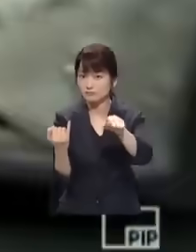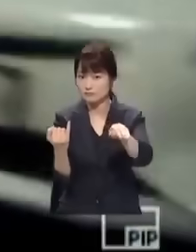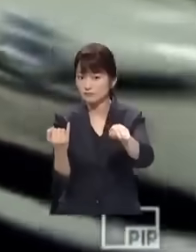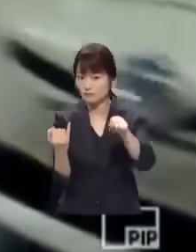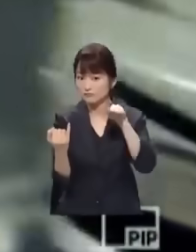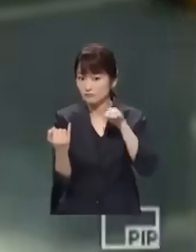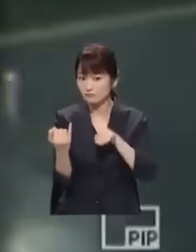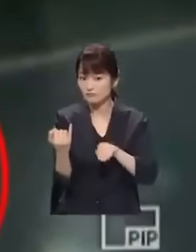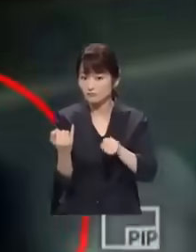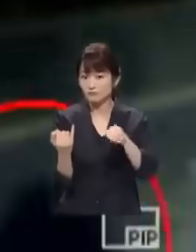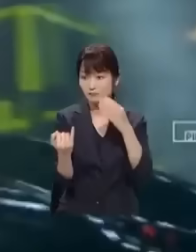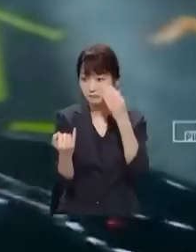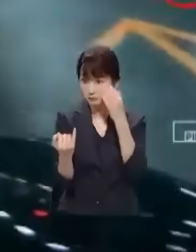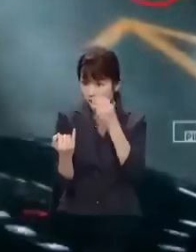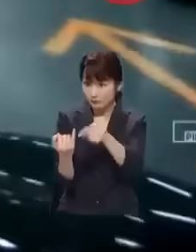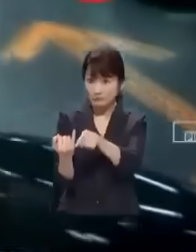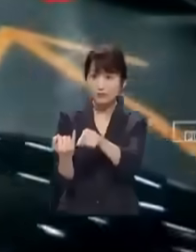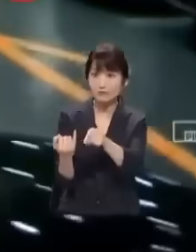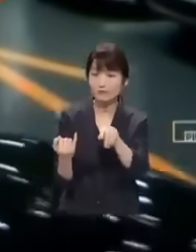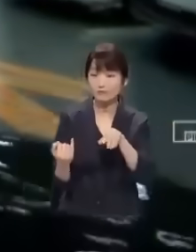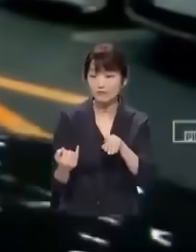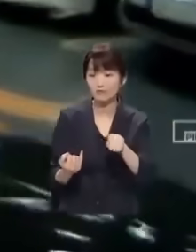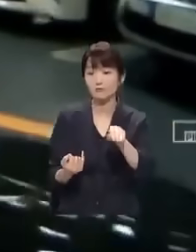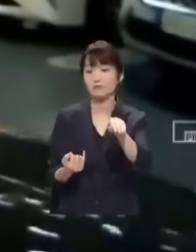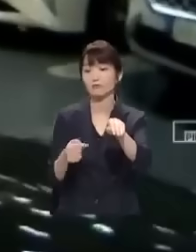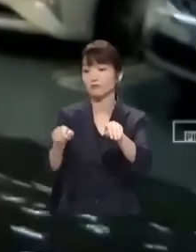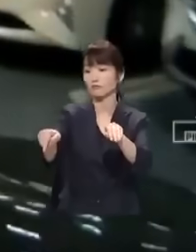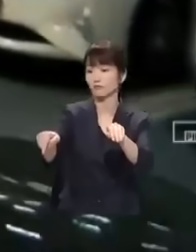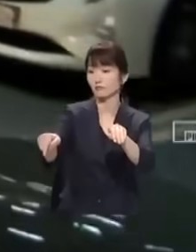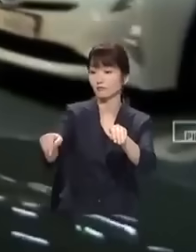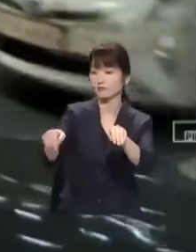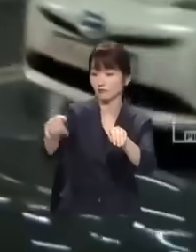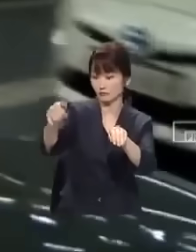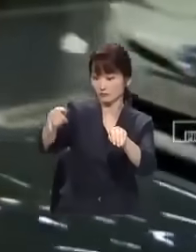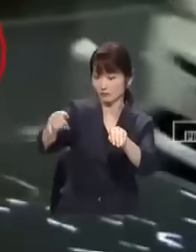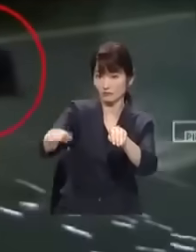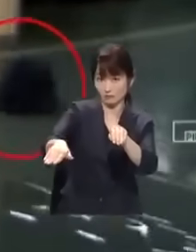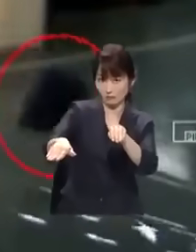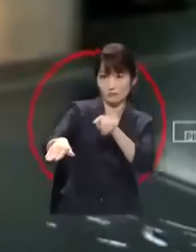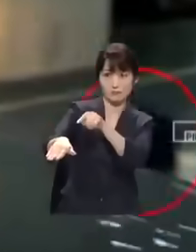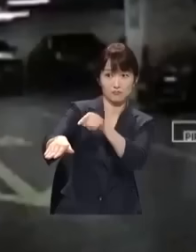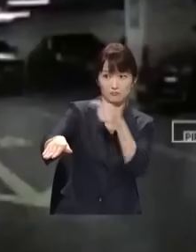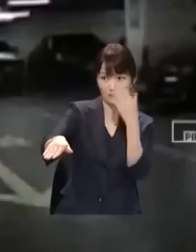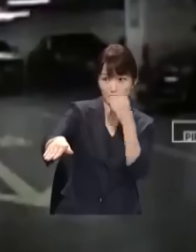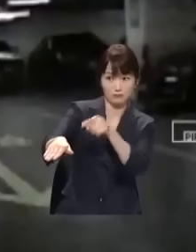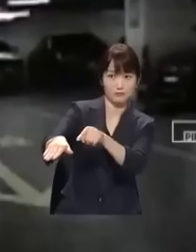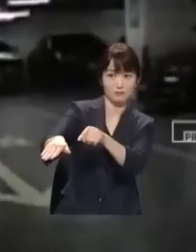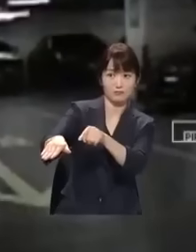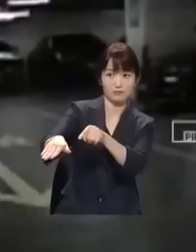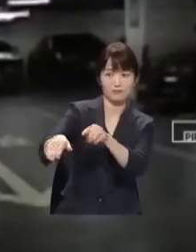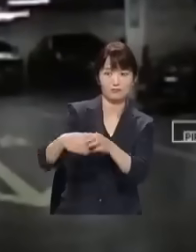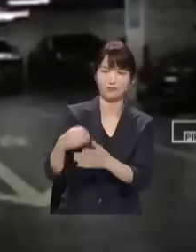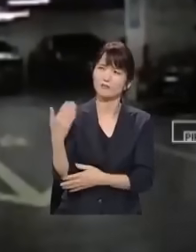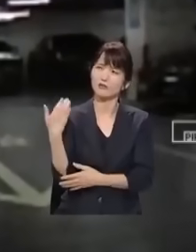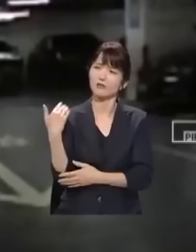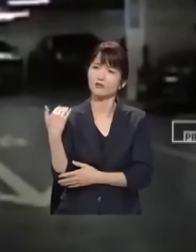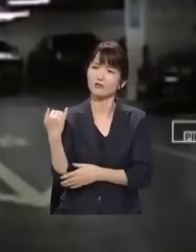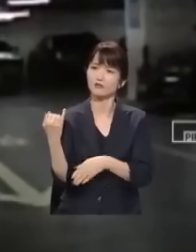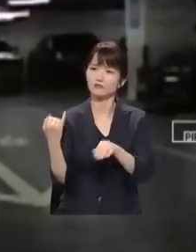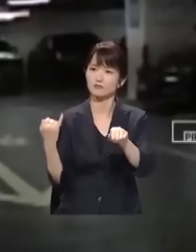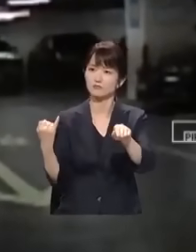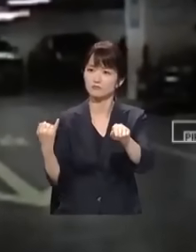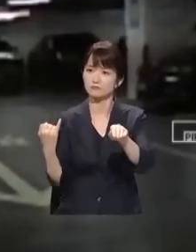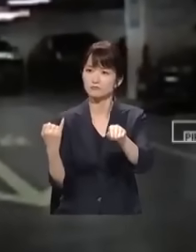그때 마음에 드는 자리. 근데 주차면에 웬 가방이 놓여 있어요. 이때 아까 그 여성이